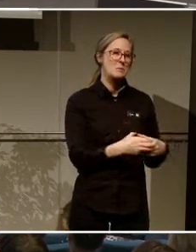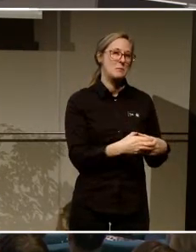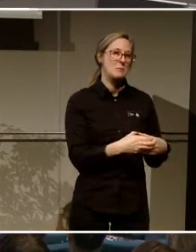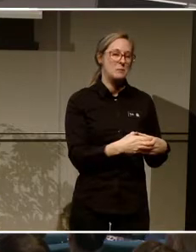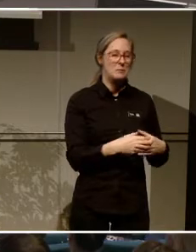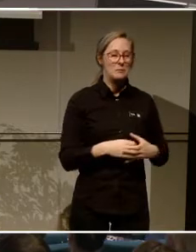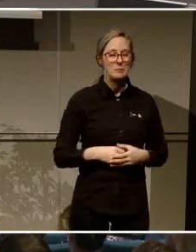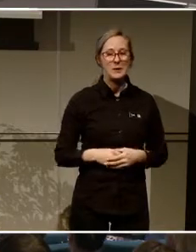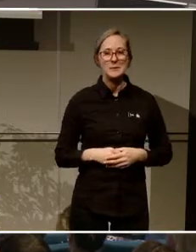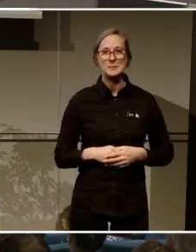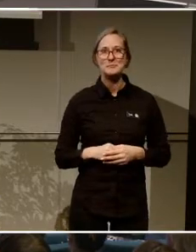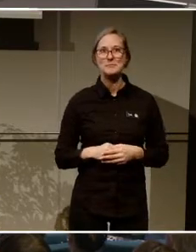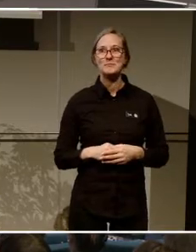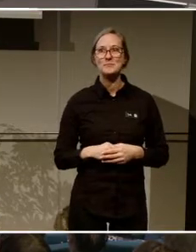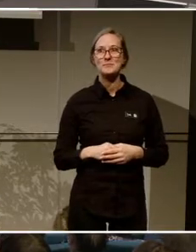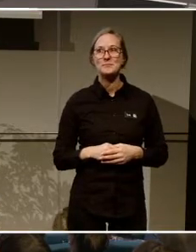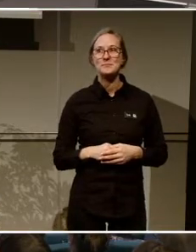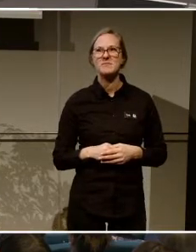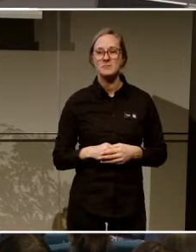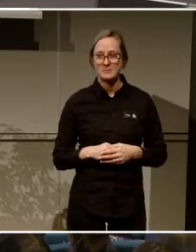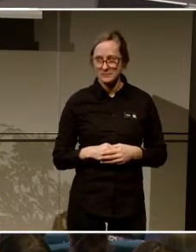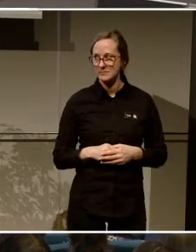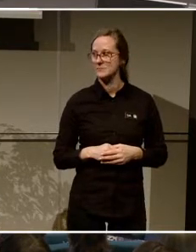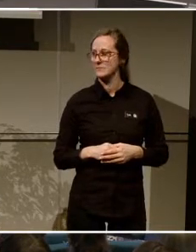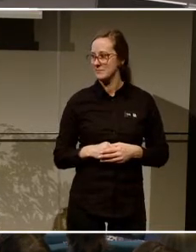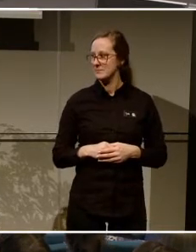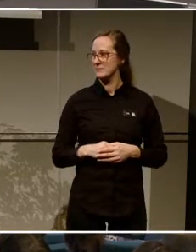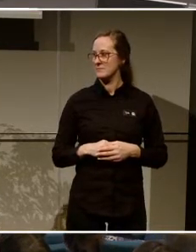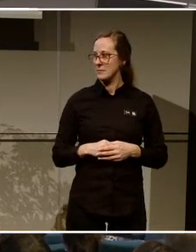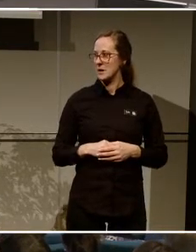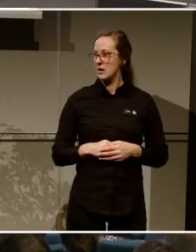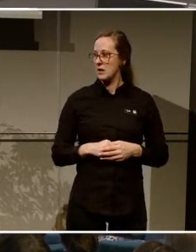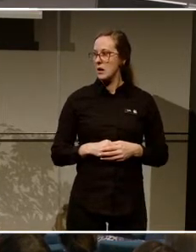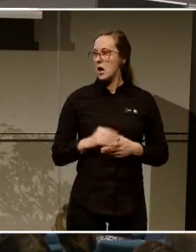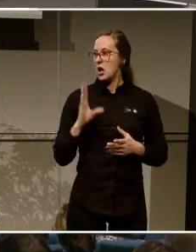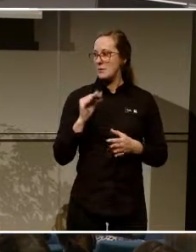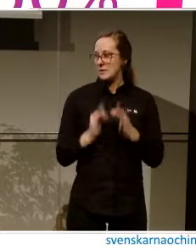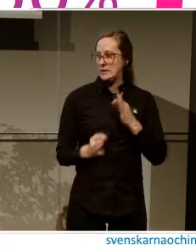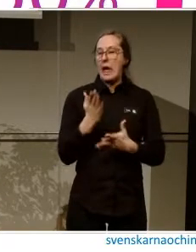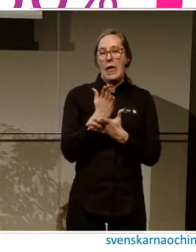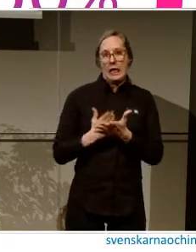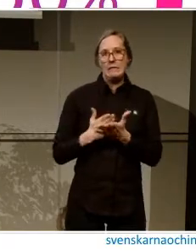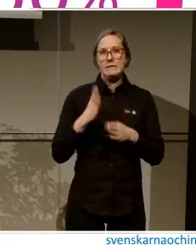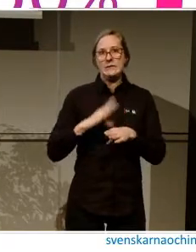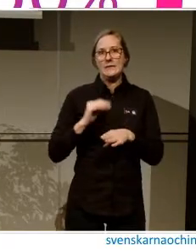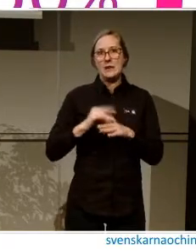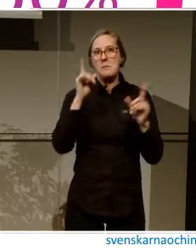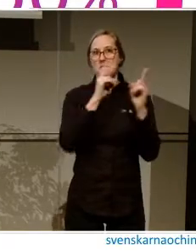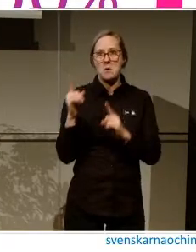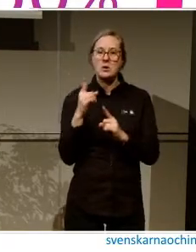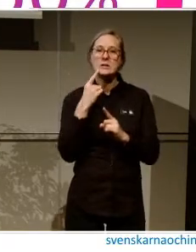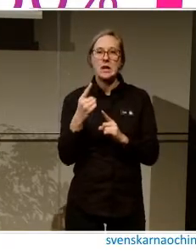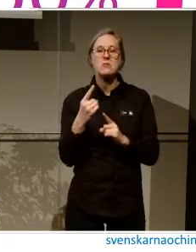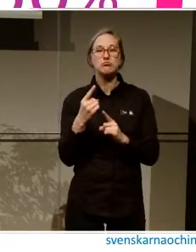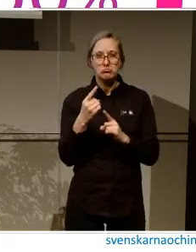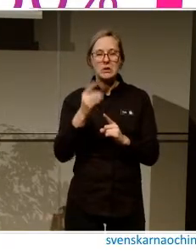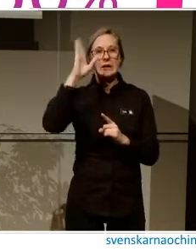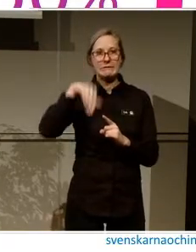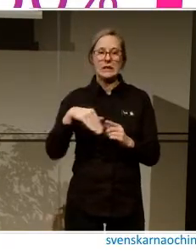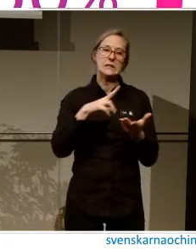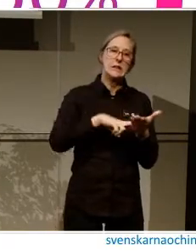som har fått det. Just det, här var den att hälften ungefär av svenskarna anser att de kan avgöra vad som är